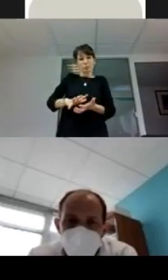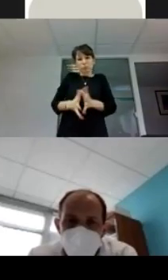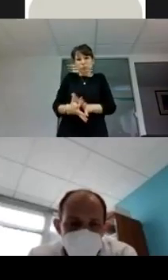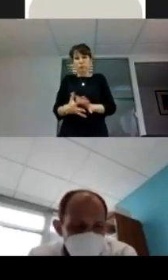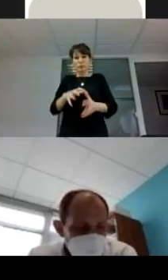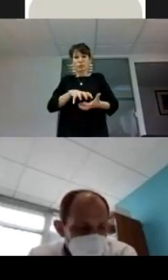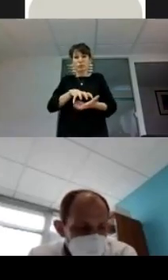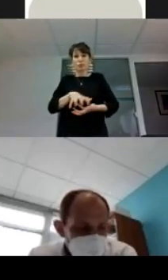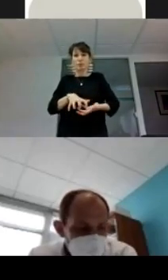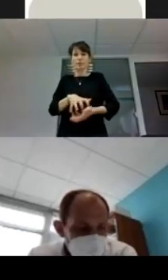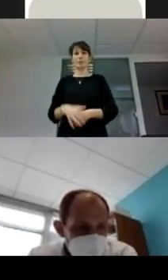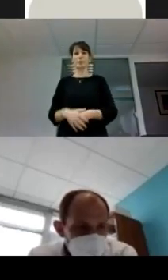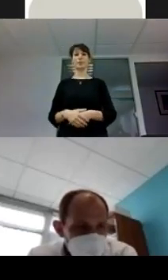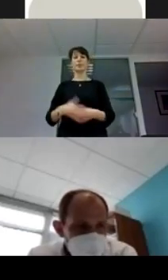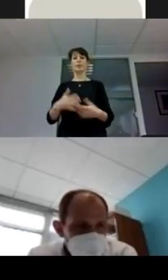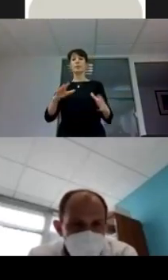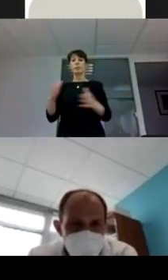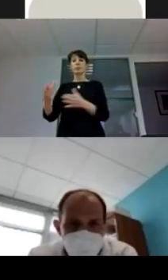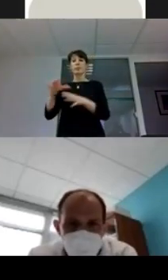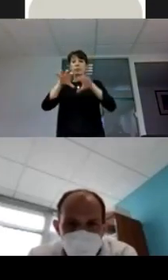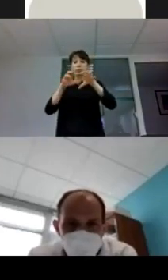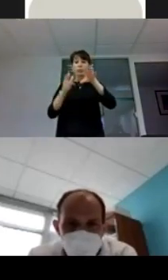du transit.